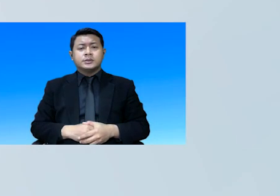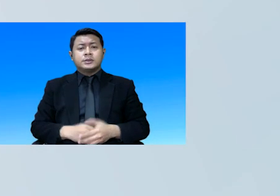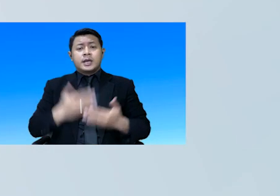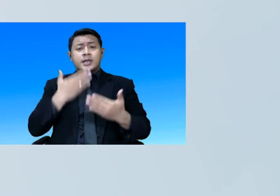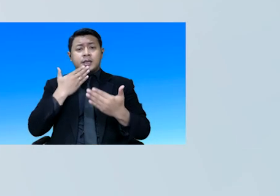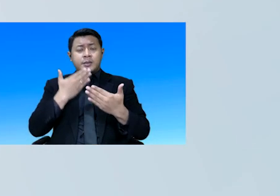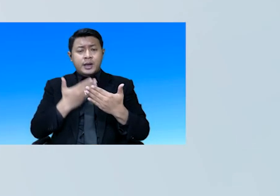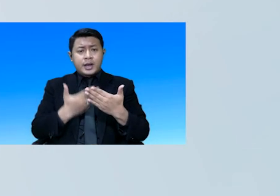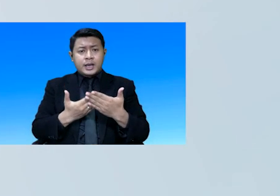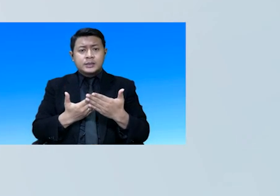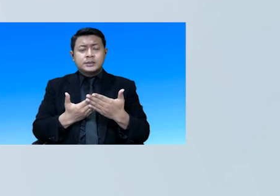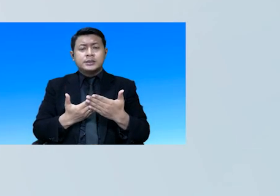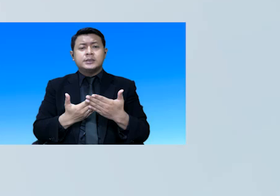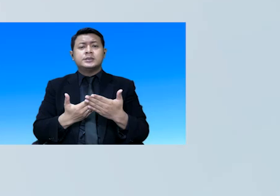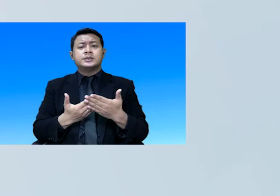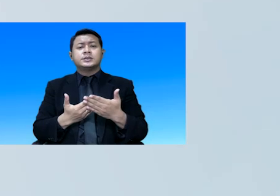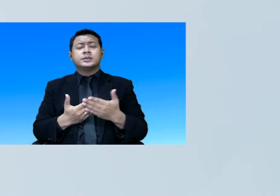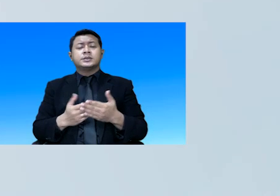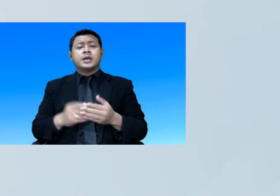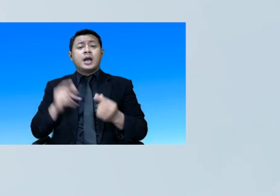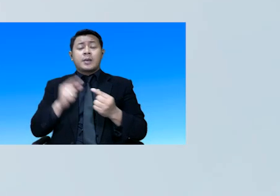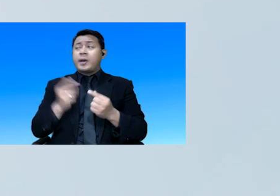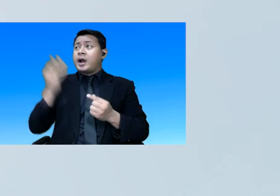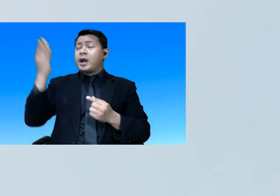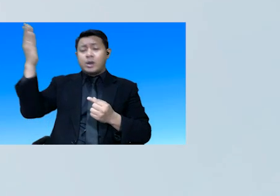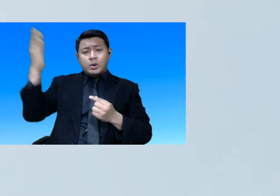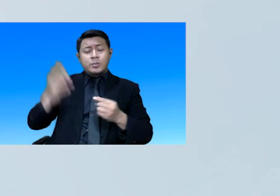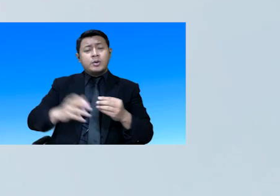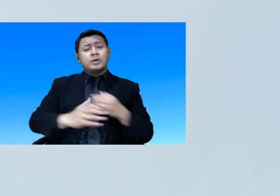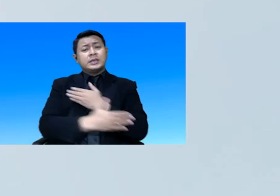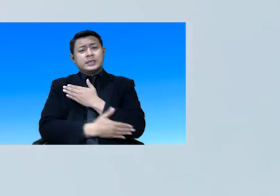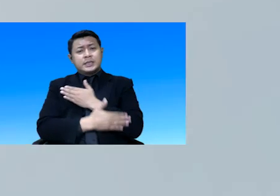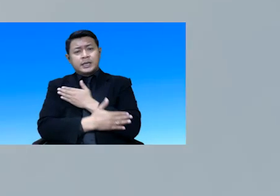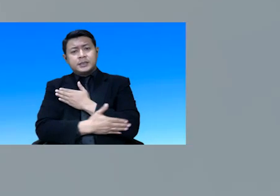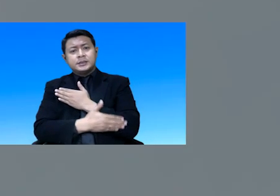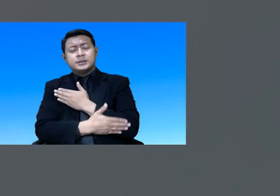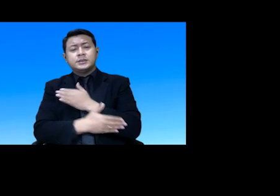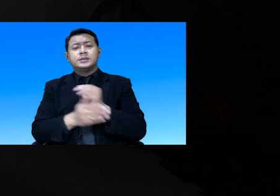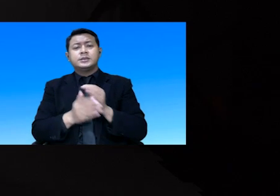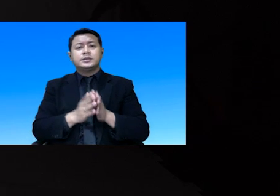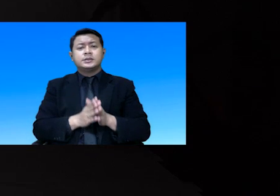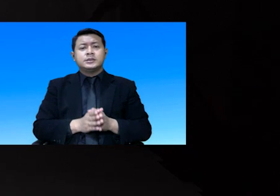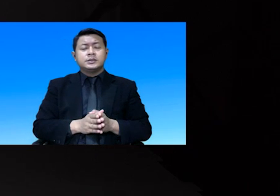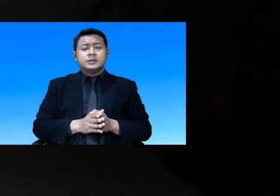Terima kasih kepadamu negeri,